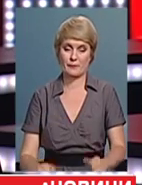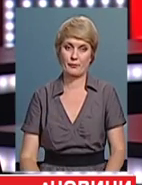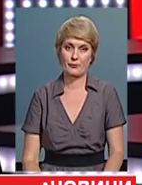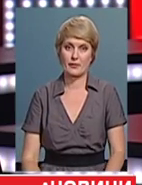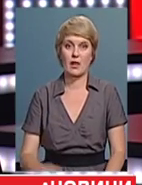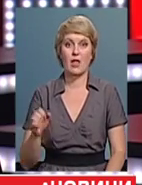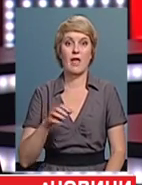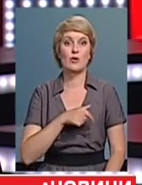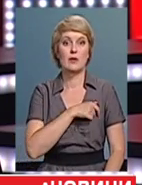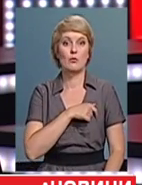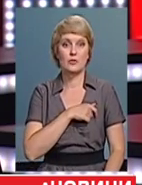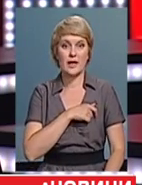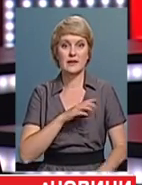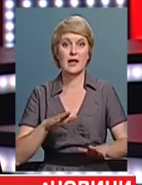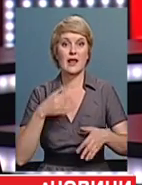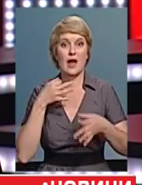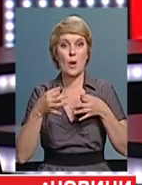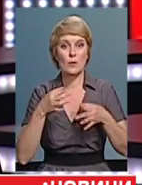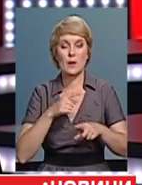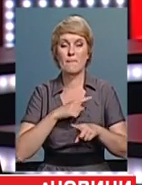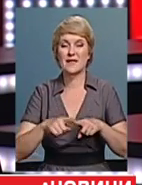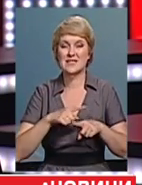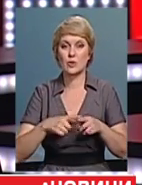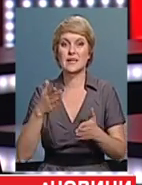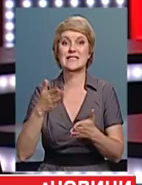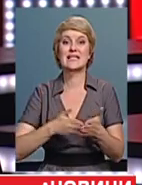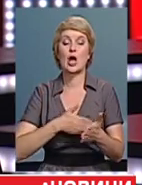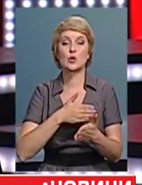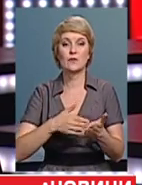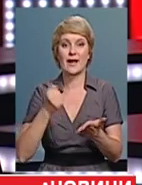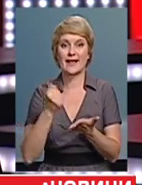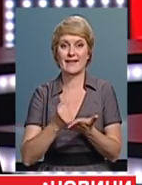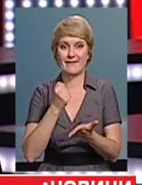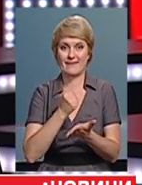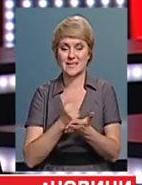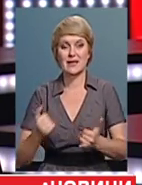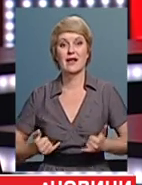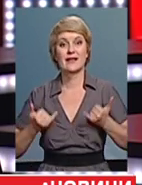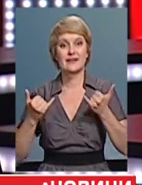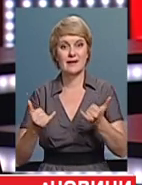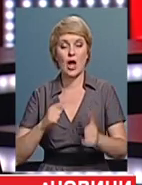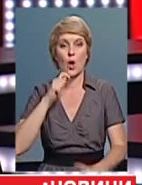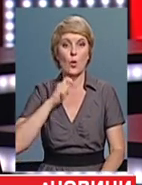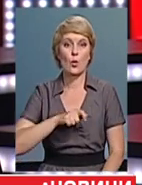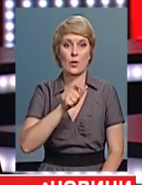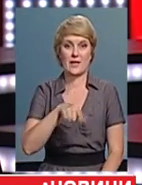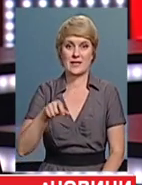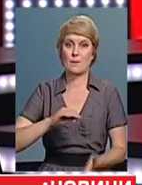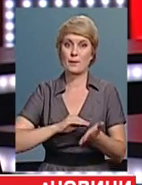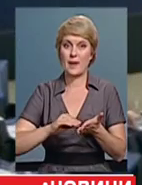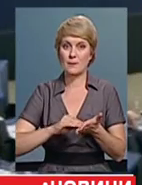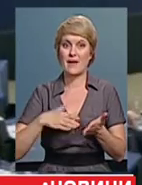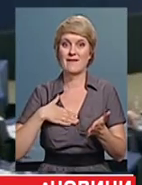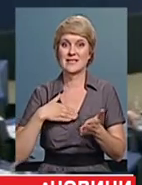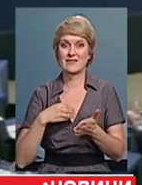Євродепутати рекомендують прискорити скасування віз для українців. Таке рішення ухвалив Комітет Європарламенту із закордонних справ, повідомив у своєму мікроблозі